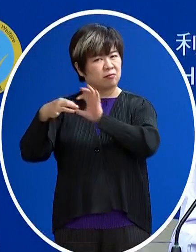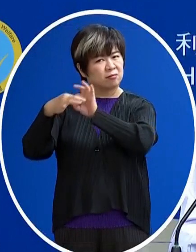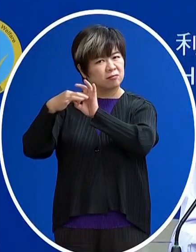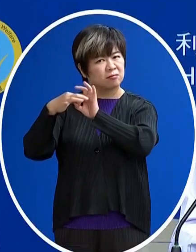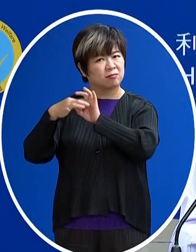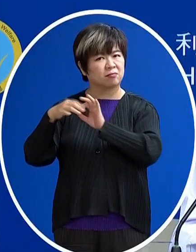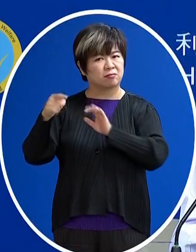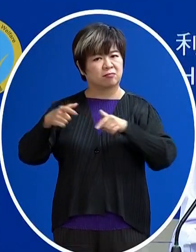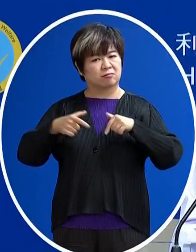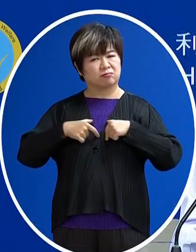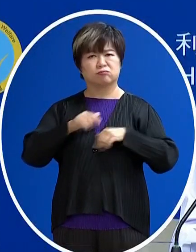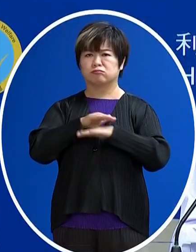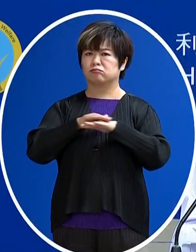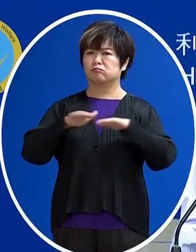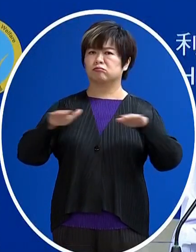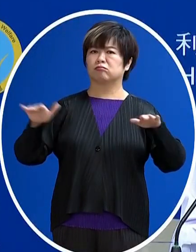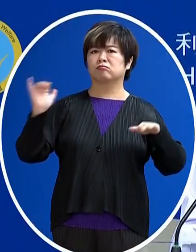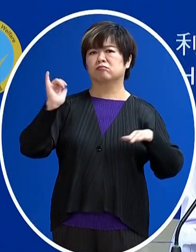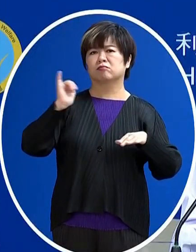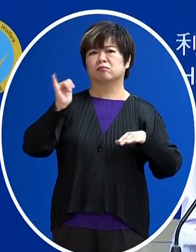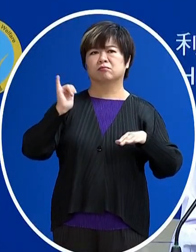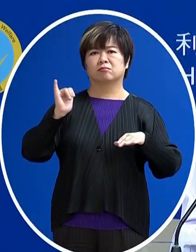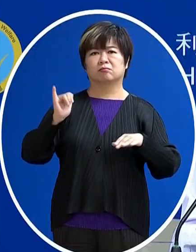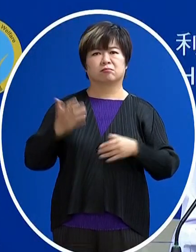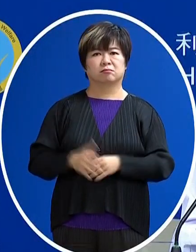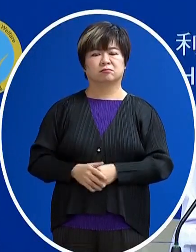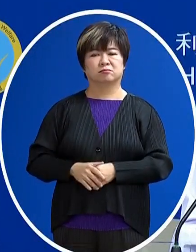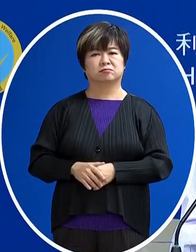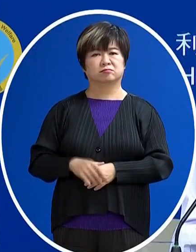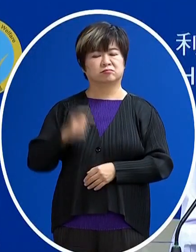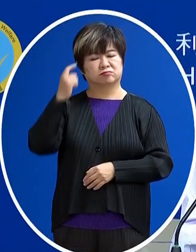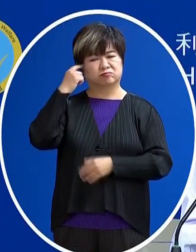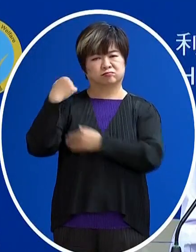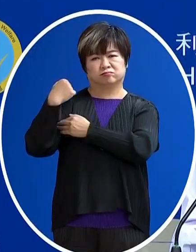他的心情都相当的平稳，那他表示说还是会